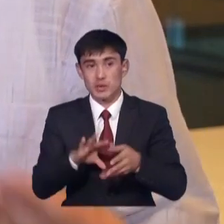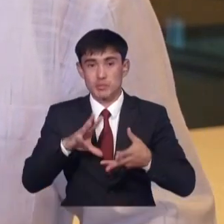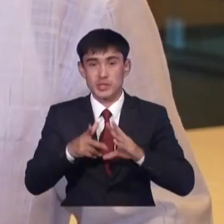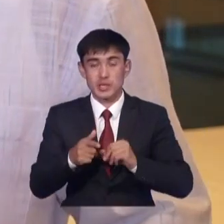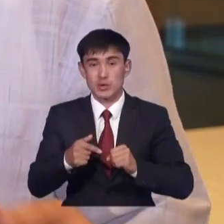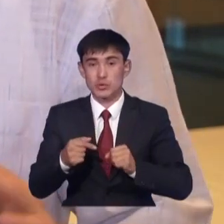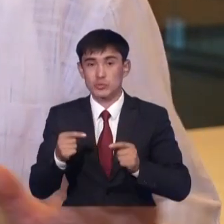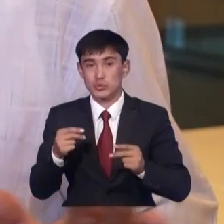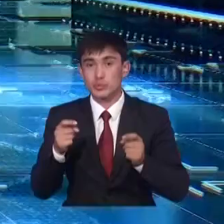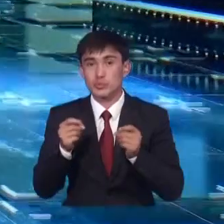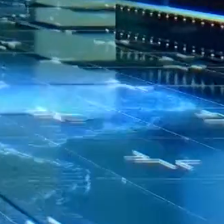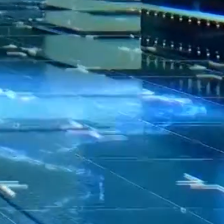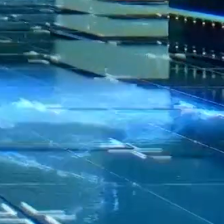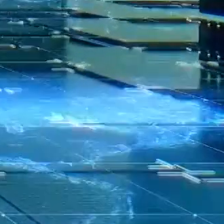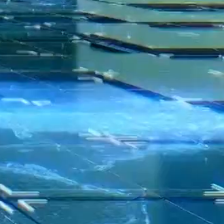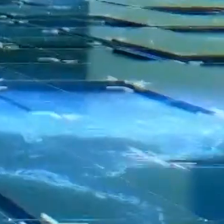какому-то компромиссу.